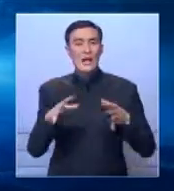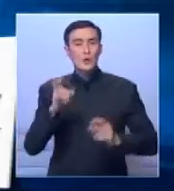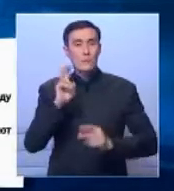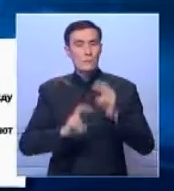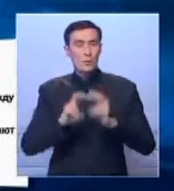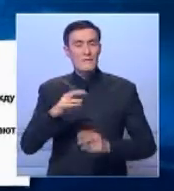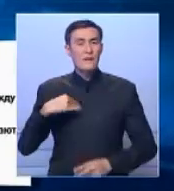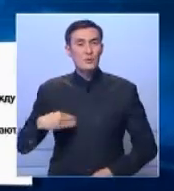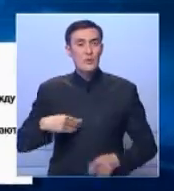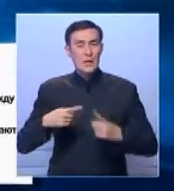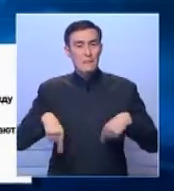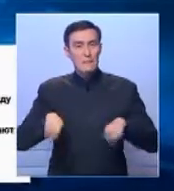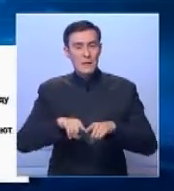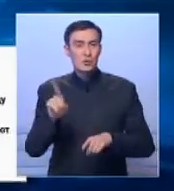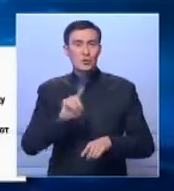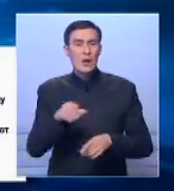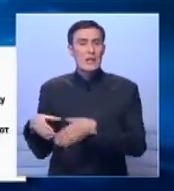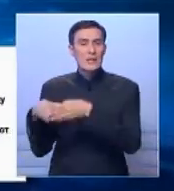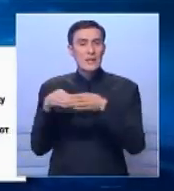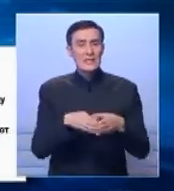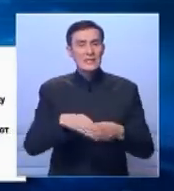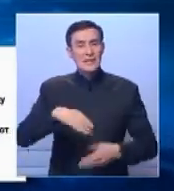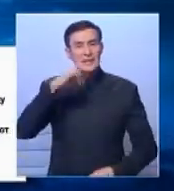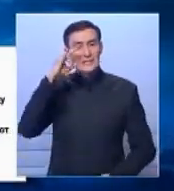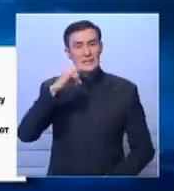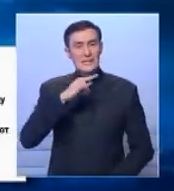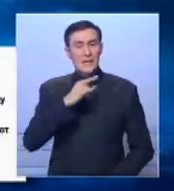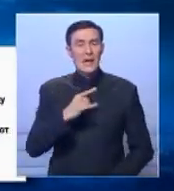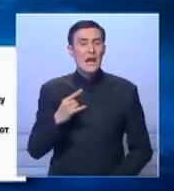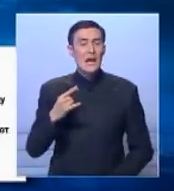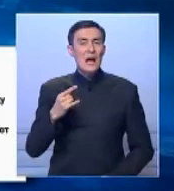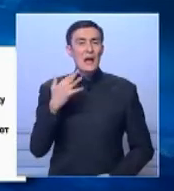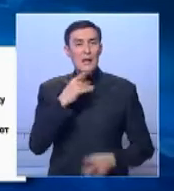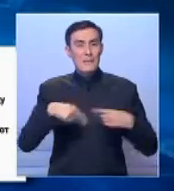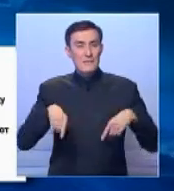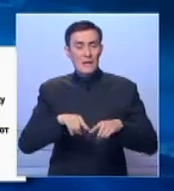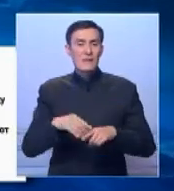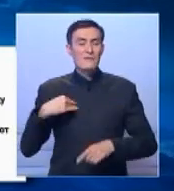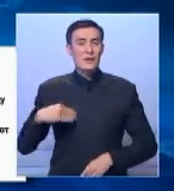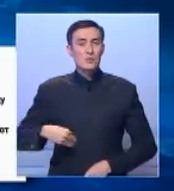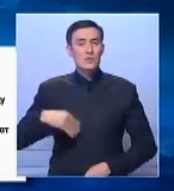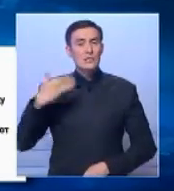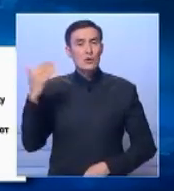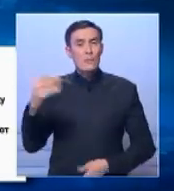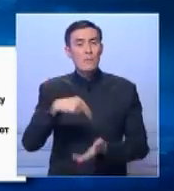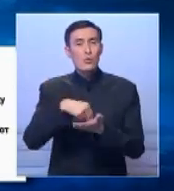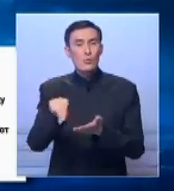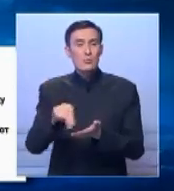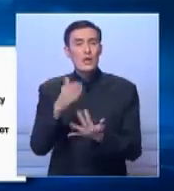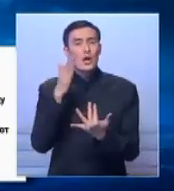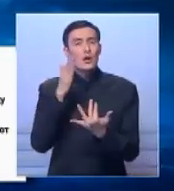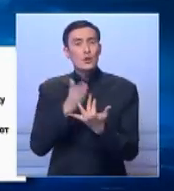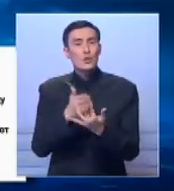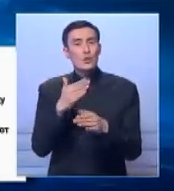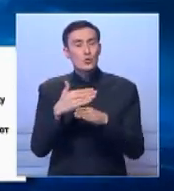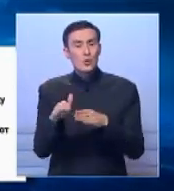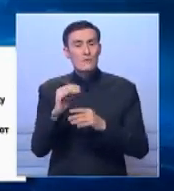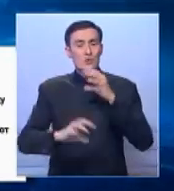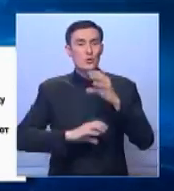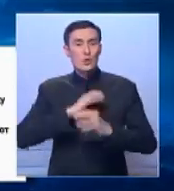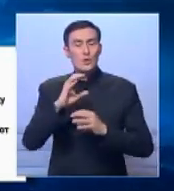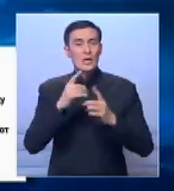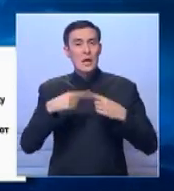В сообщении говорилось, что делегация национальной атомной компании обсуждает с французской стороной покупку доли в